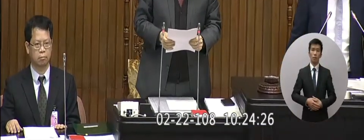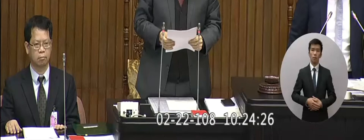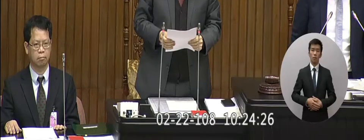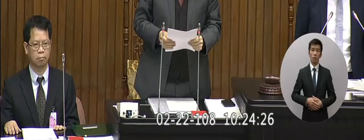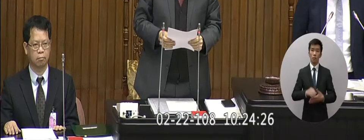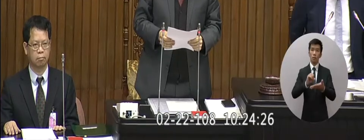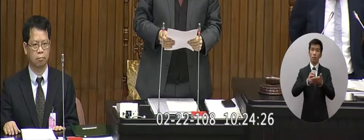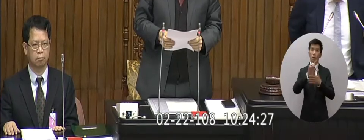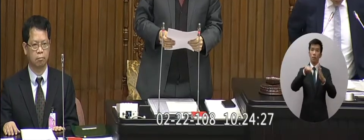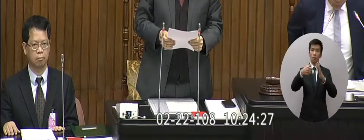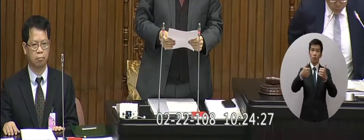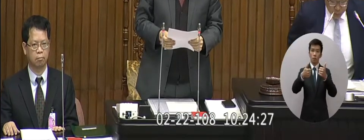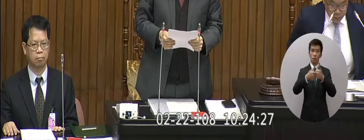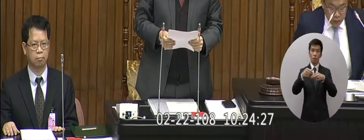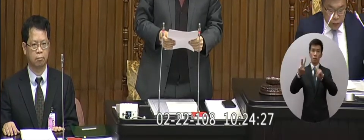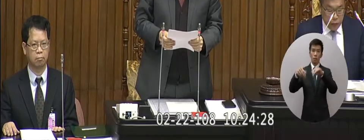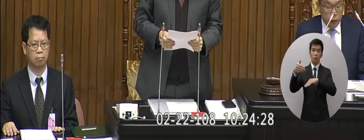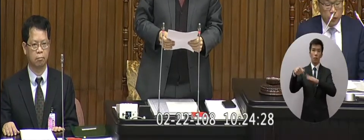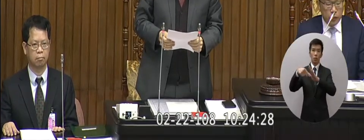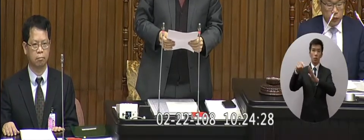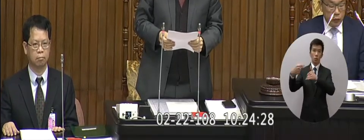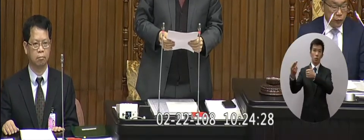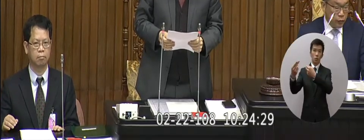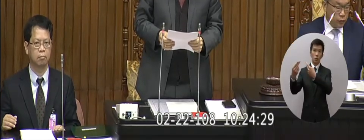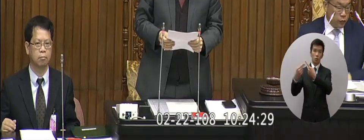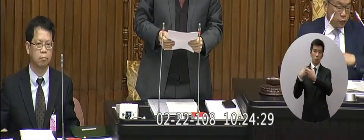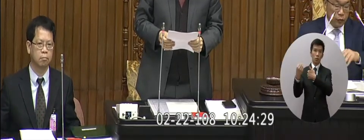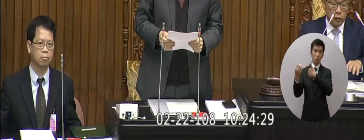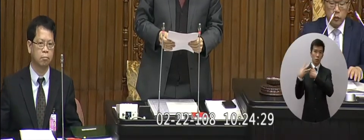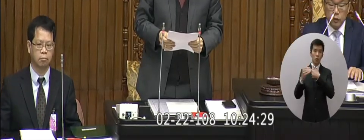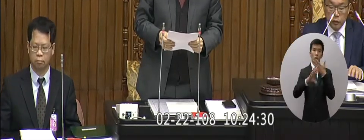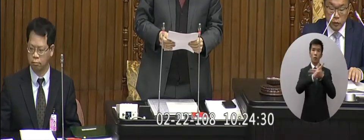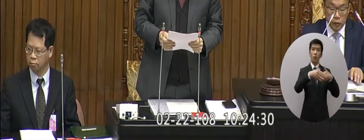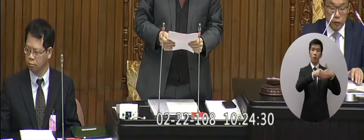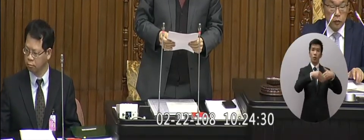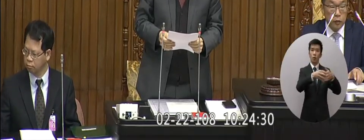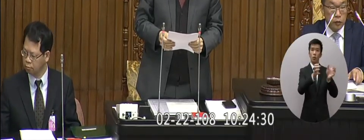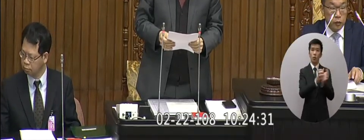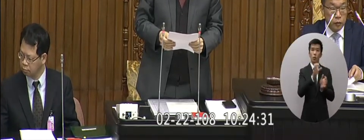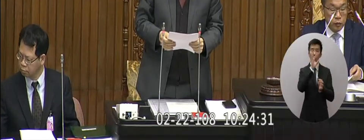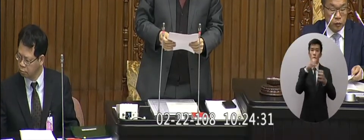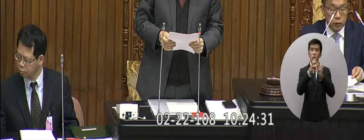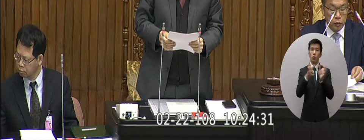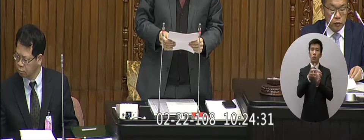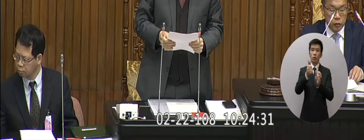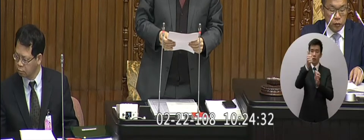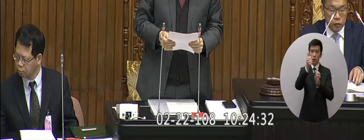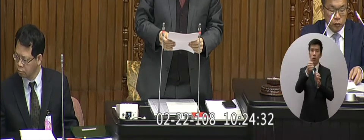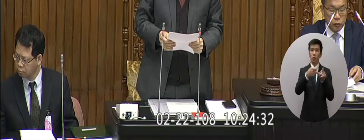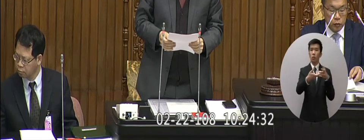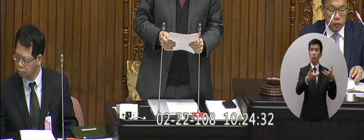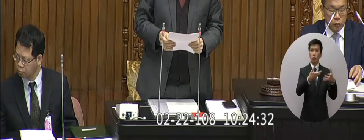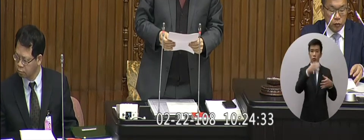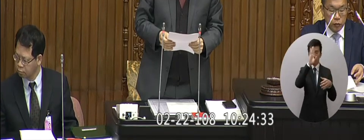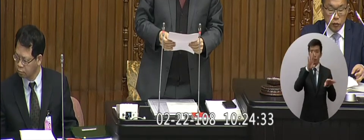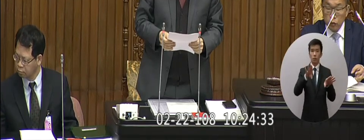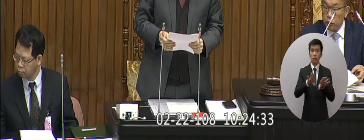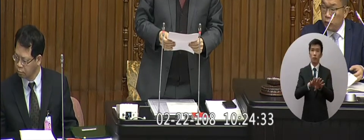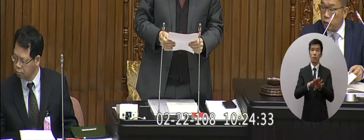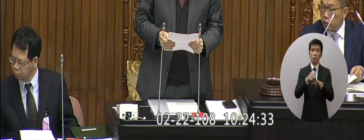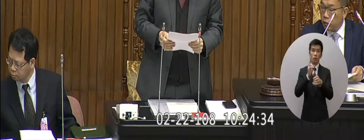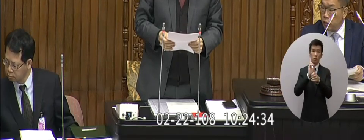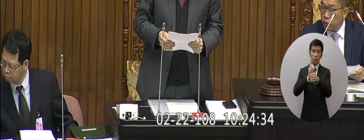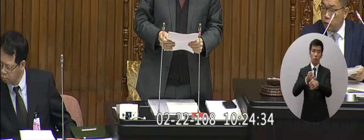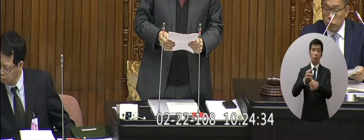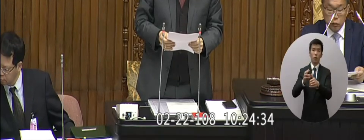报告院会，行政院来函，外交部吴部长召谢本日因公请假，上午由习次长